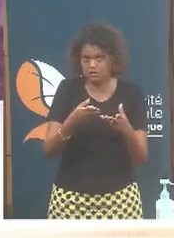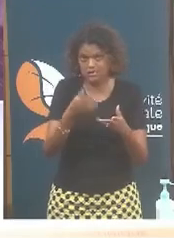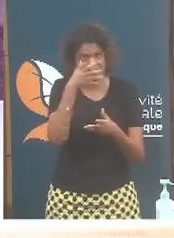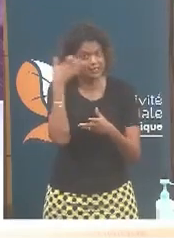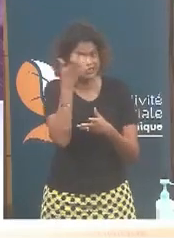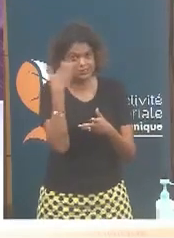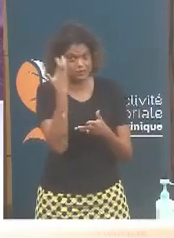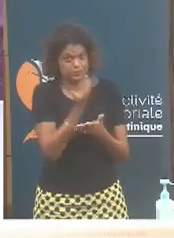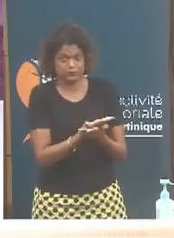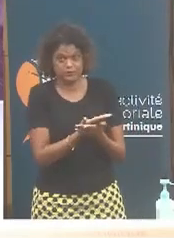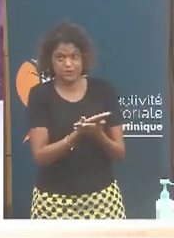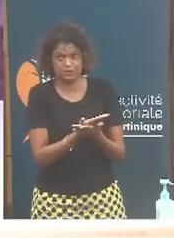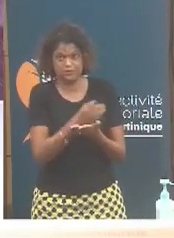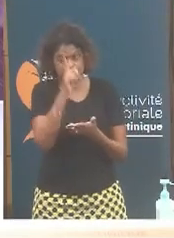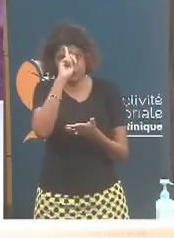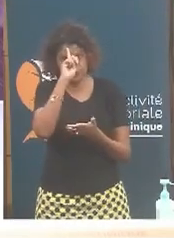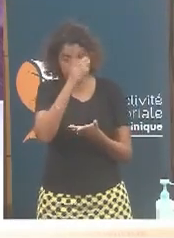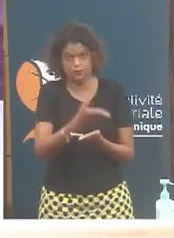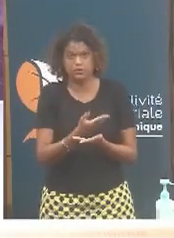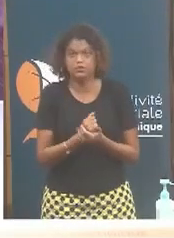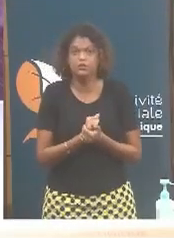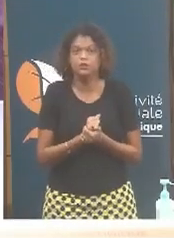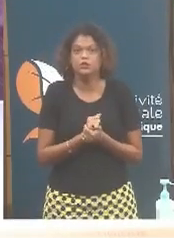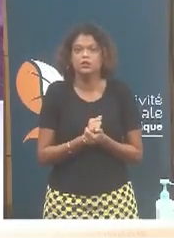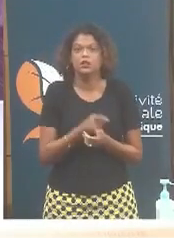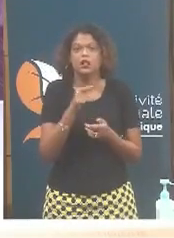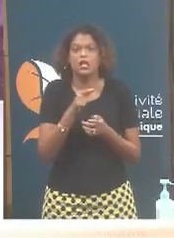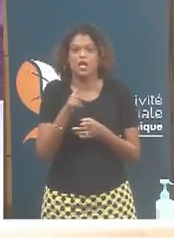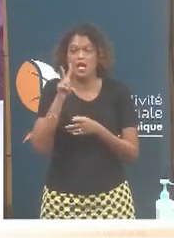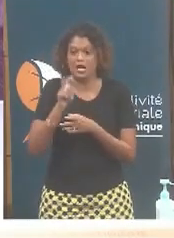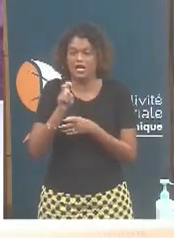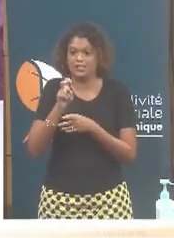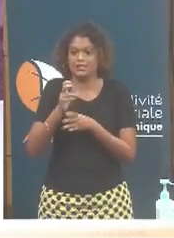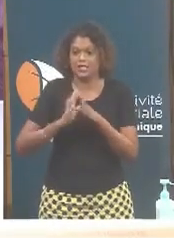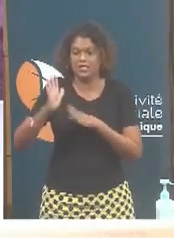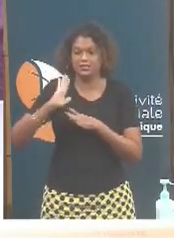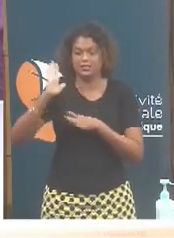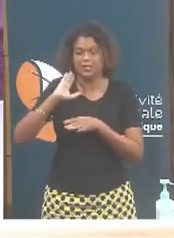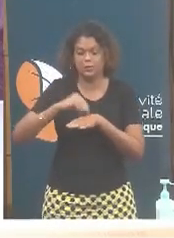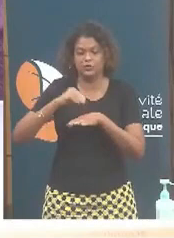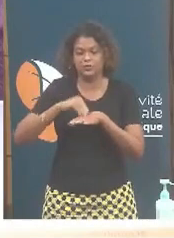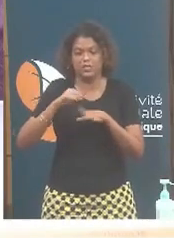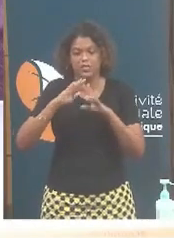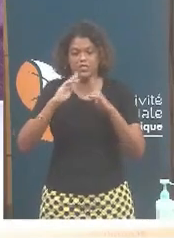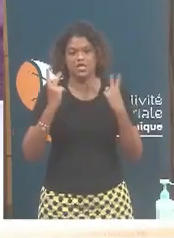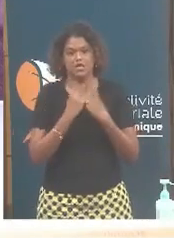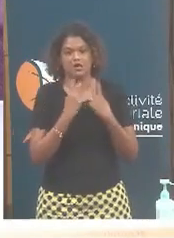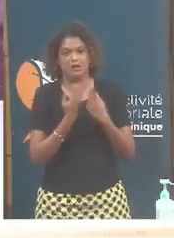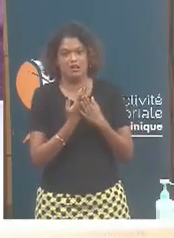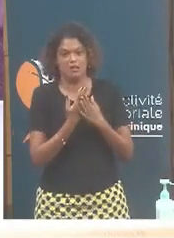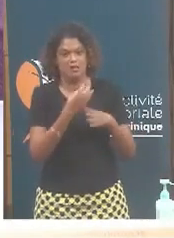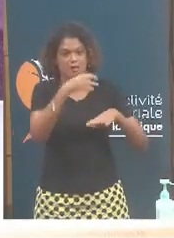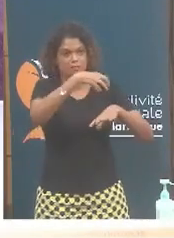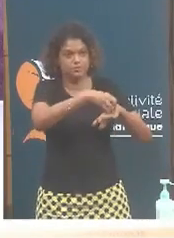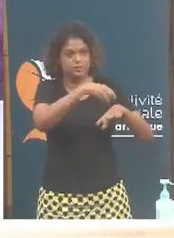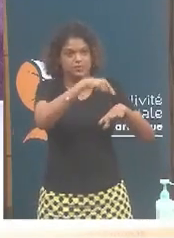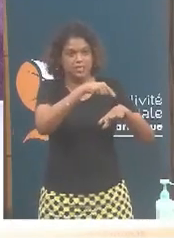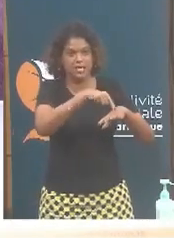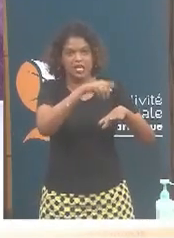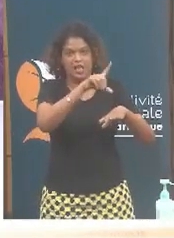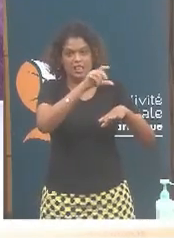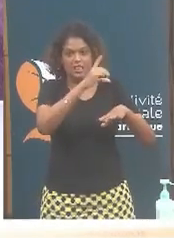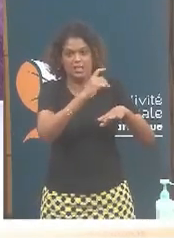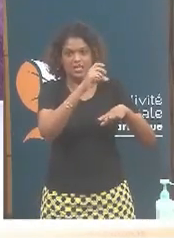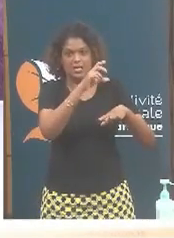Catastrophique. Dû au fait que l'ex-conseil général avait choisi d'implanter le LTA à côté d'une industrie polluante, une